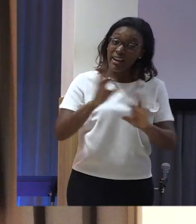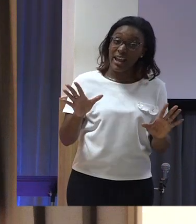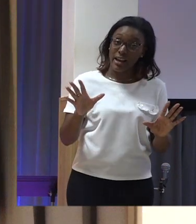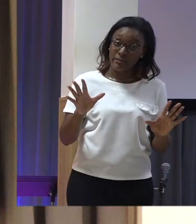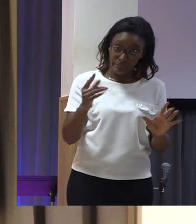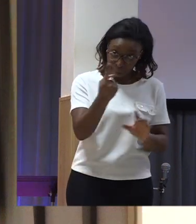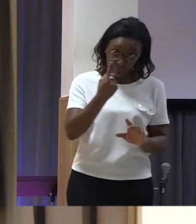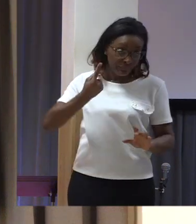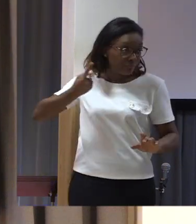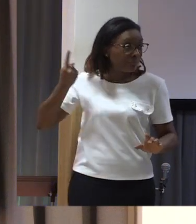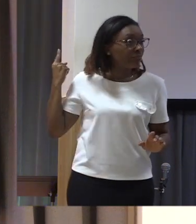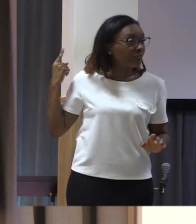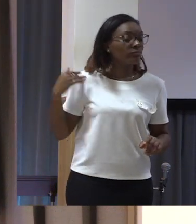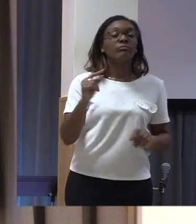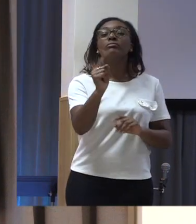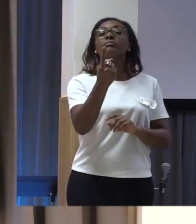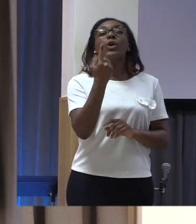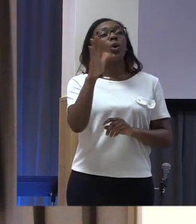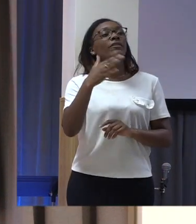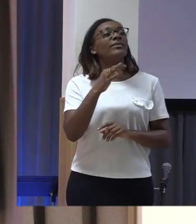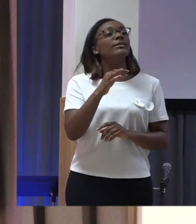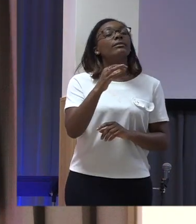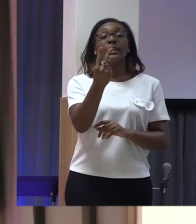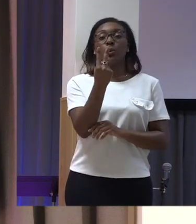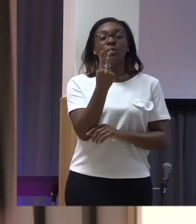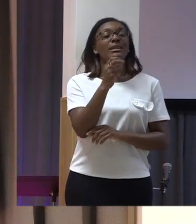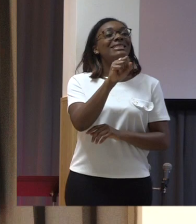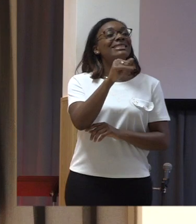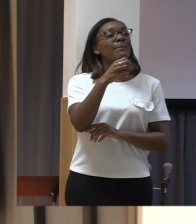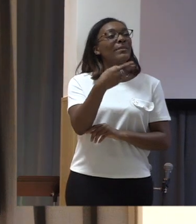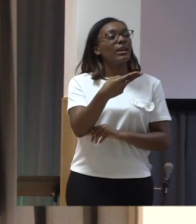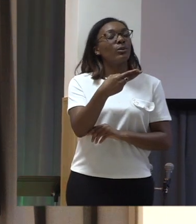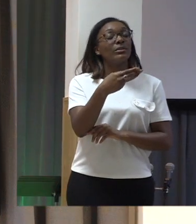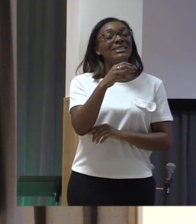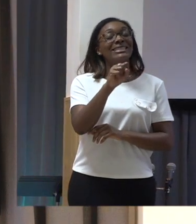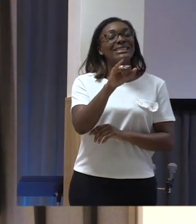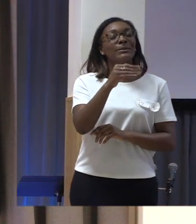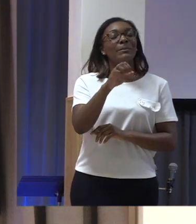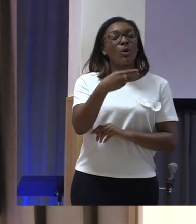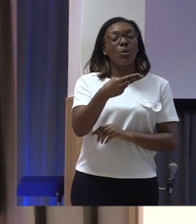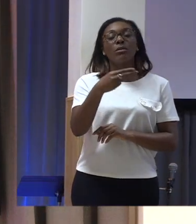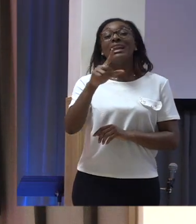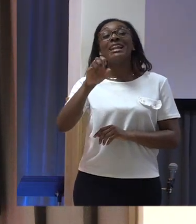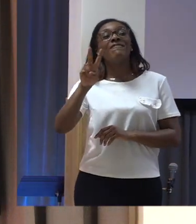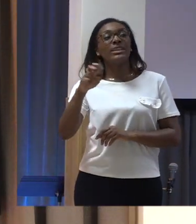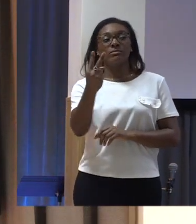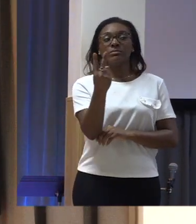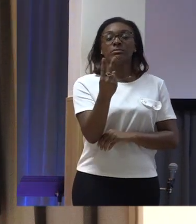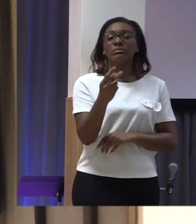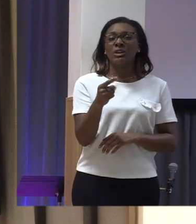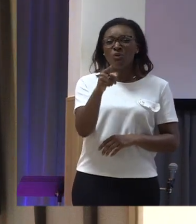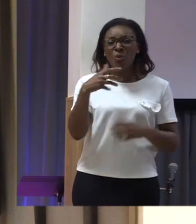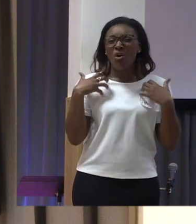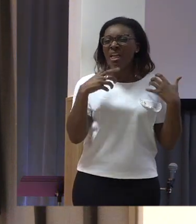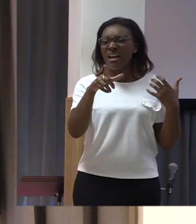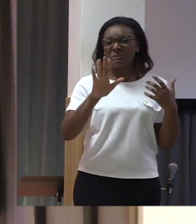appelle Siméon et Lévi, il dit, à cause de votre colère, Dieu vous dispersera